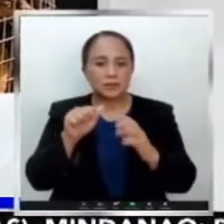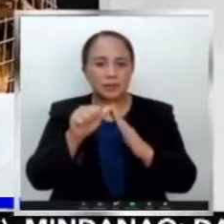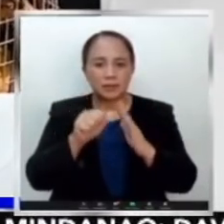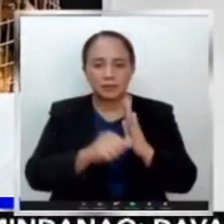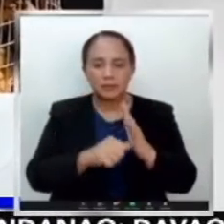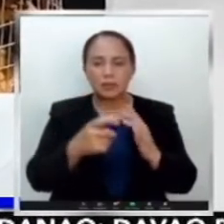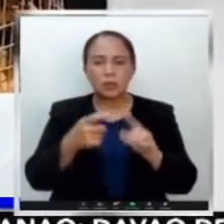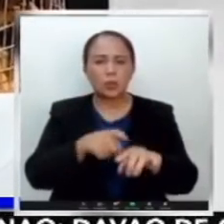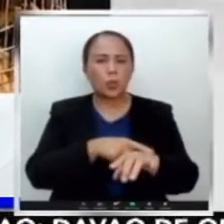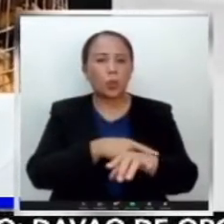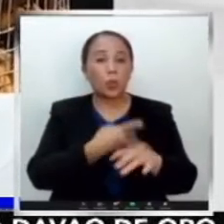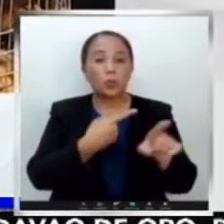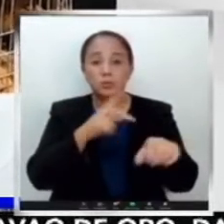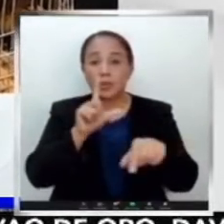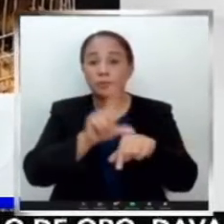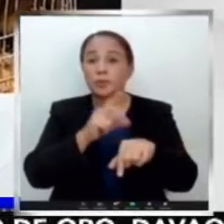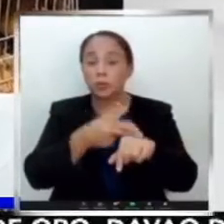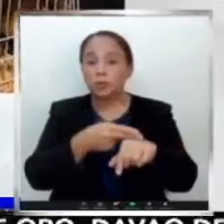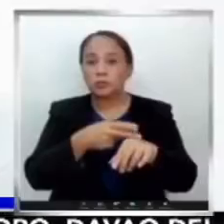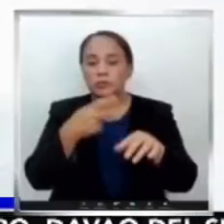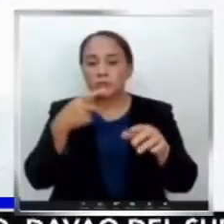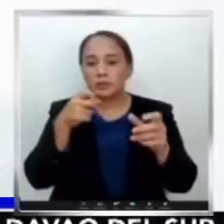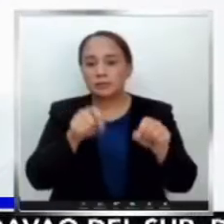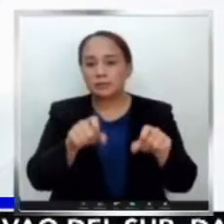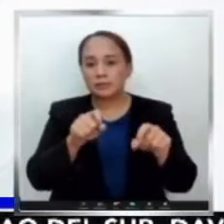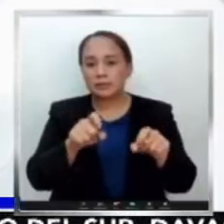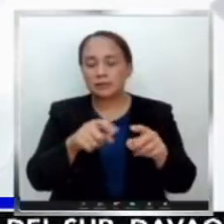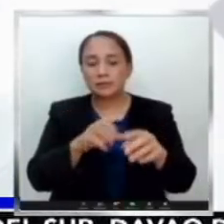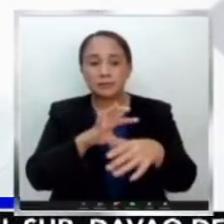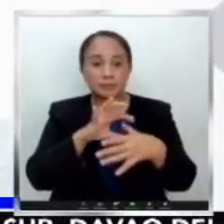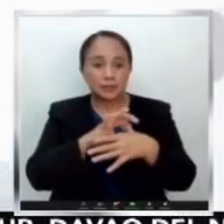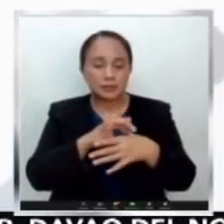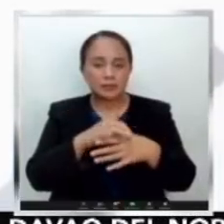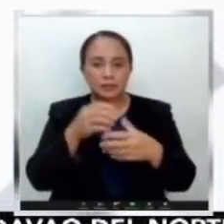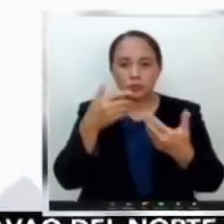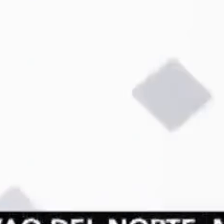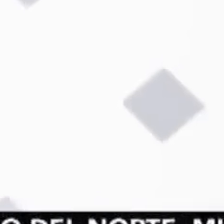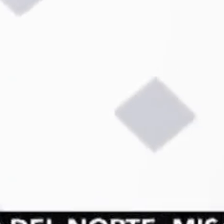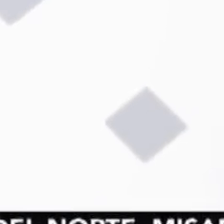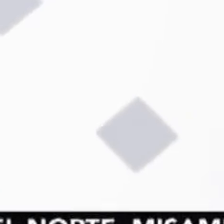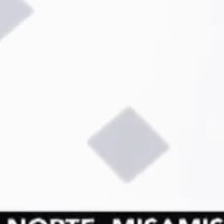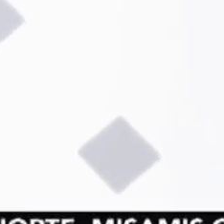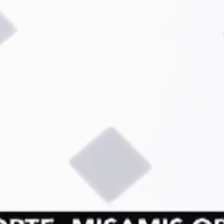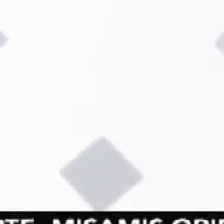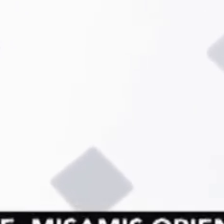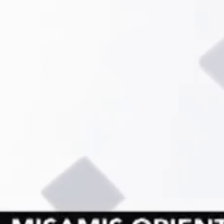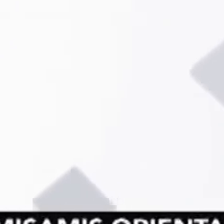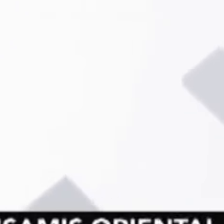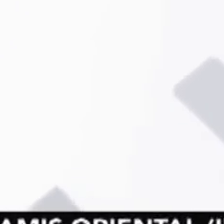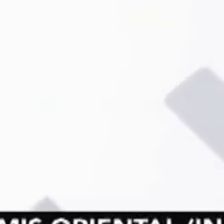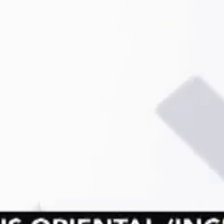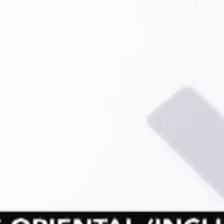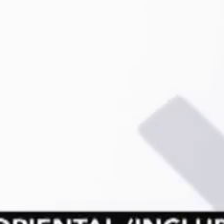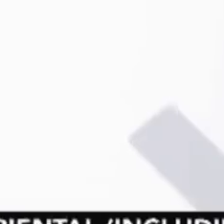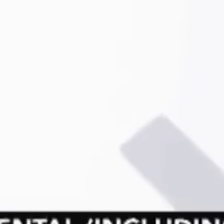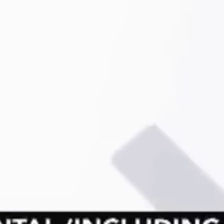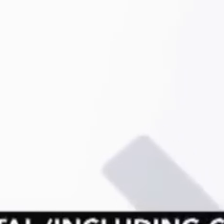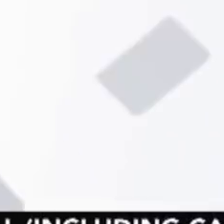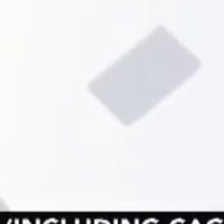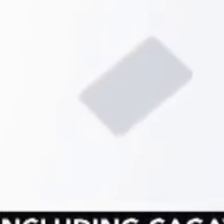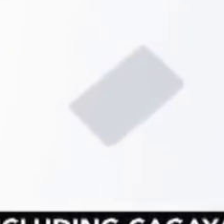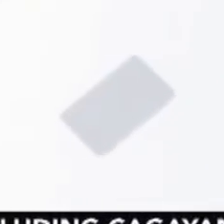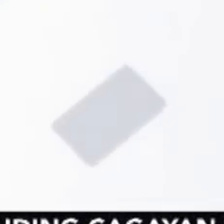buhay ng mga suspect ang pagbebenta ng karne ng aso. Meron talaga din tayong mga kababayan na nahilig sa karne ng aso